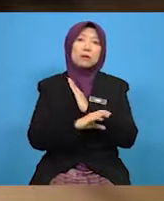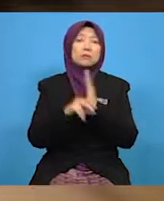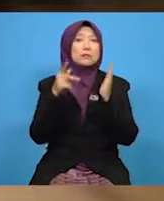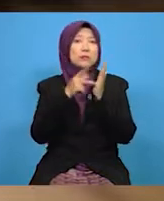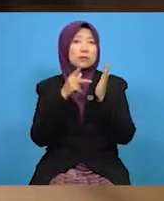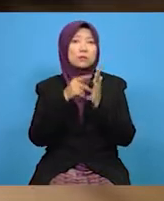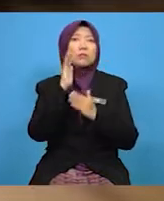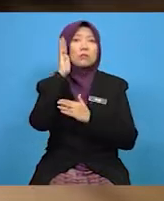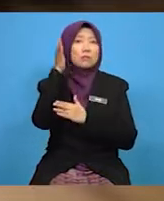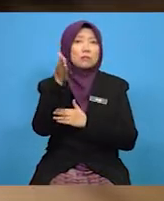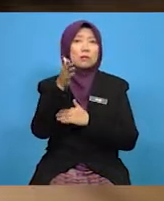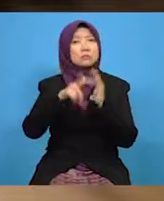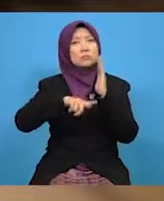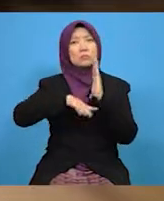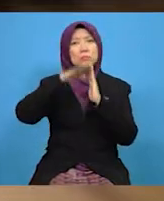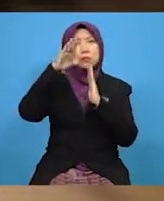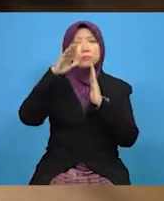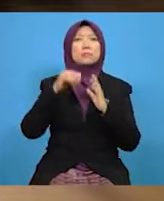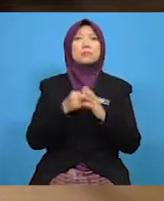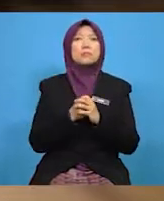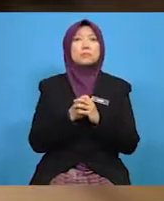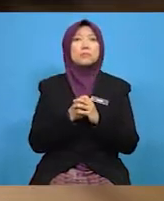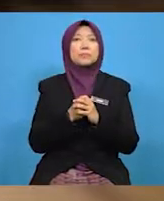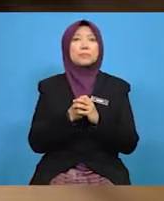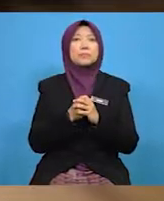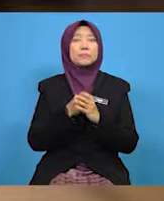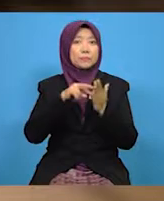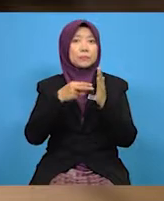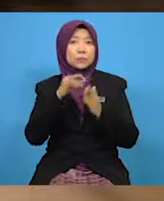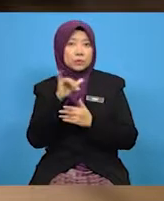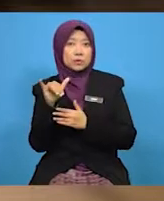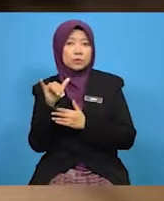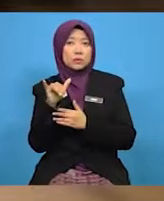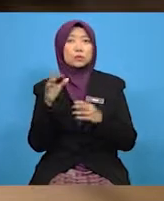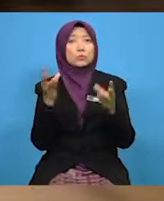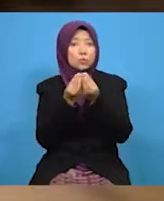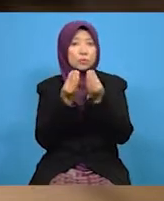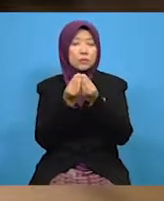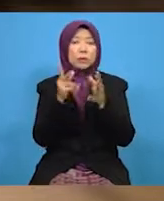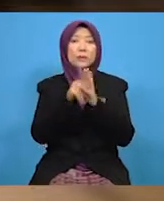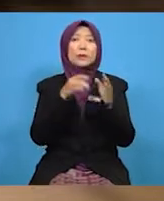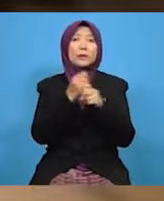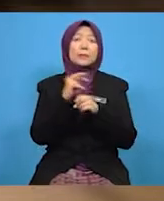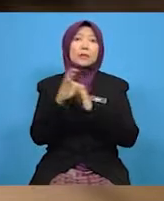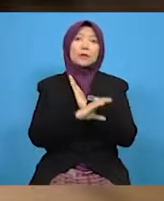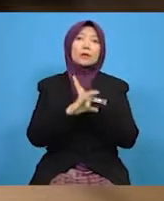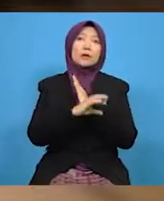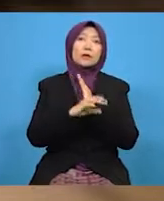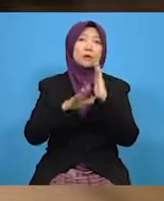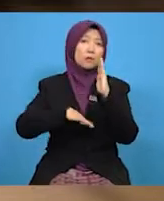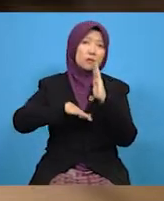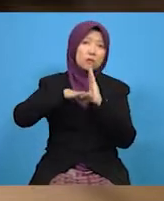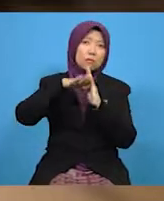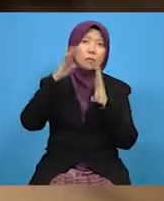dihitung akan terlebih anggar. Hal ini bermakna jumlah pendapatan negara akan menjadi